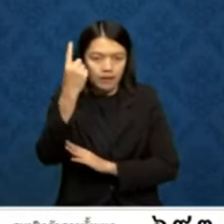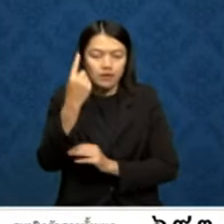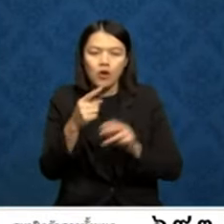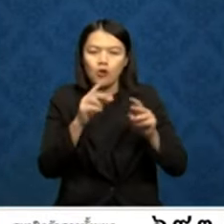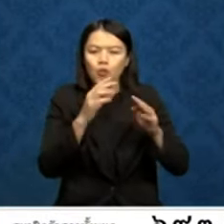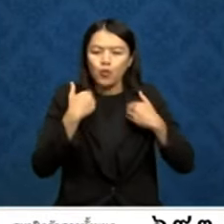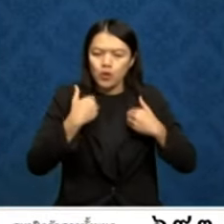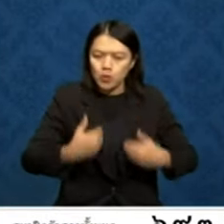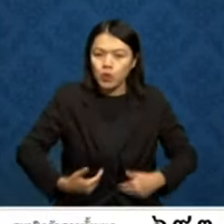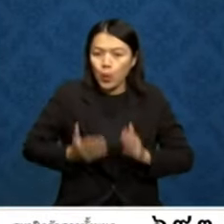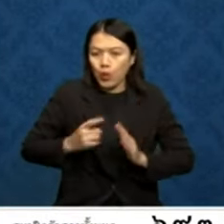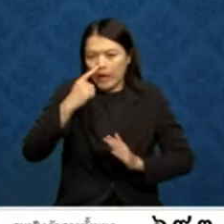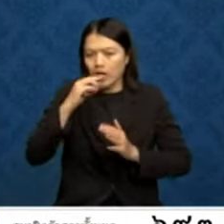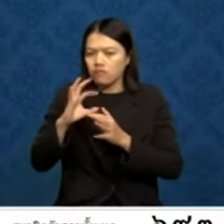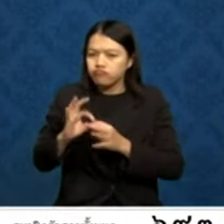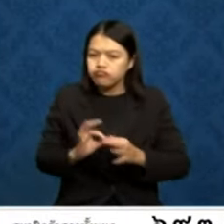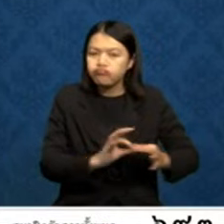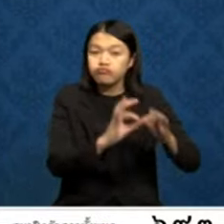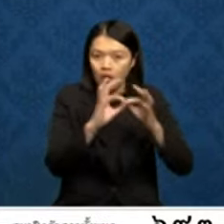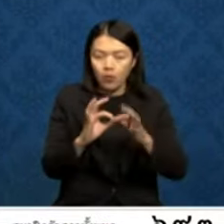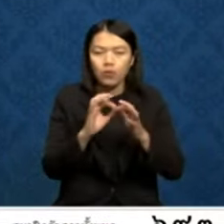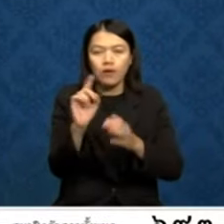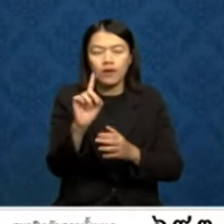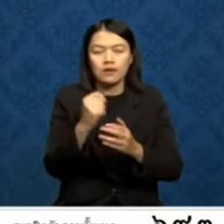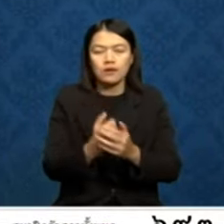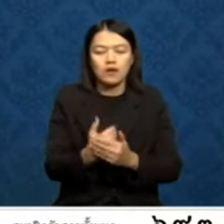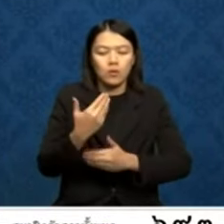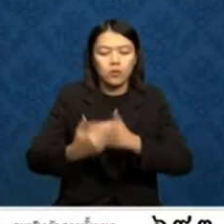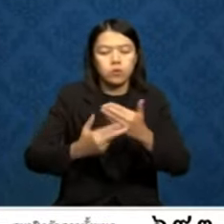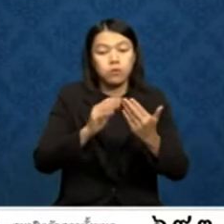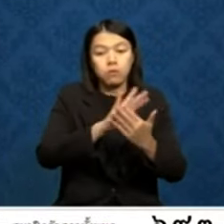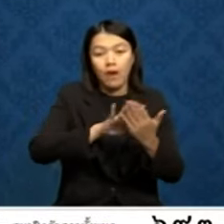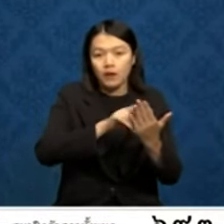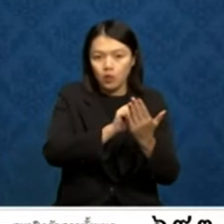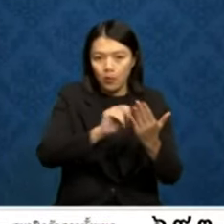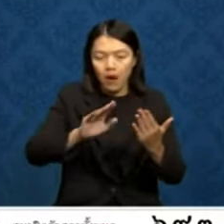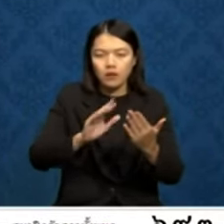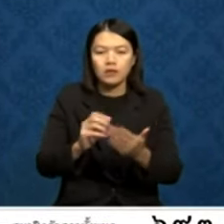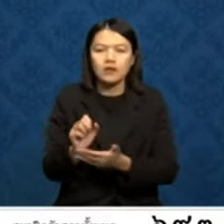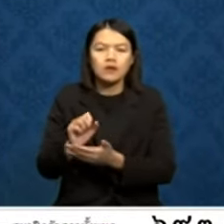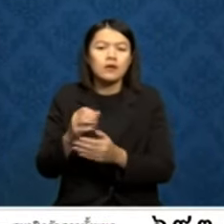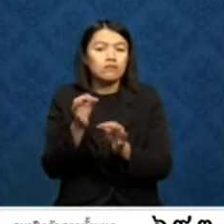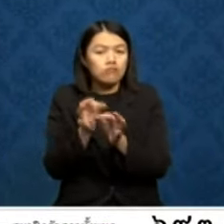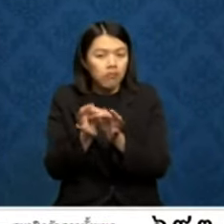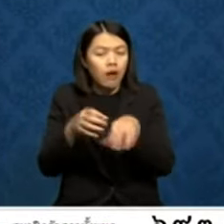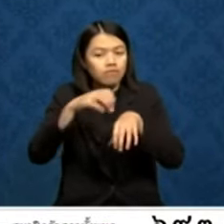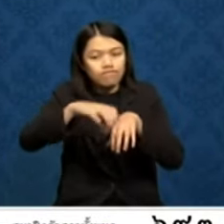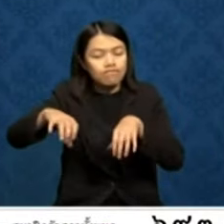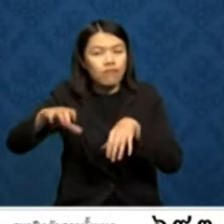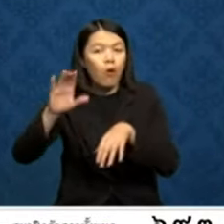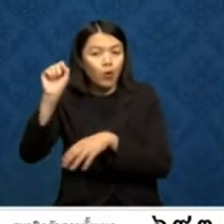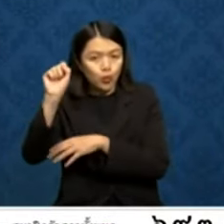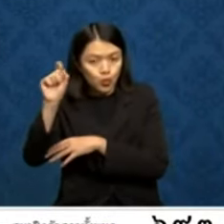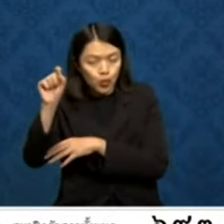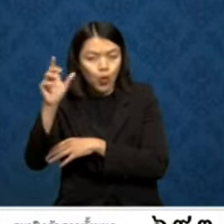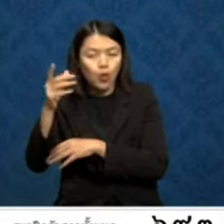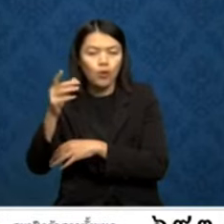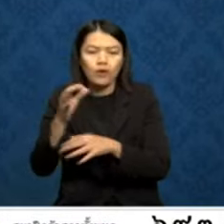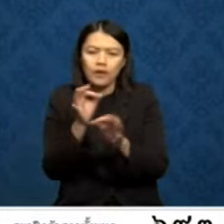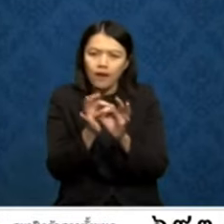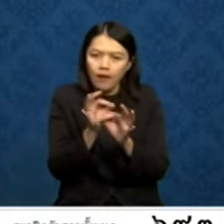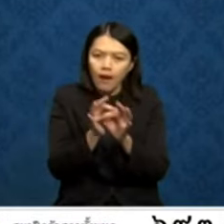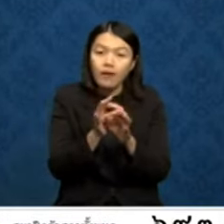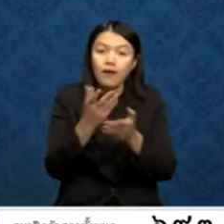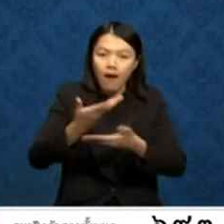ถีชีวิตของคนไทยโดยจะดำเนินนโยบายผ่านสถาบันการเงินเฉพาะกิจของรัฐธนาคารพ